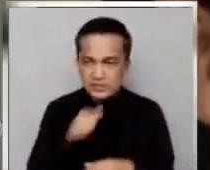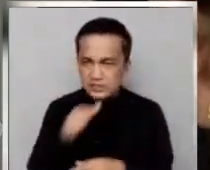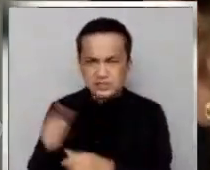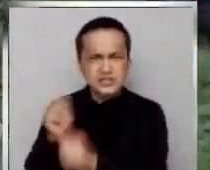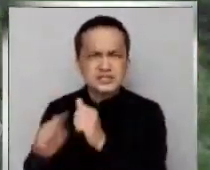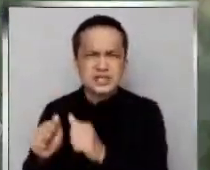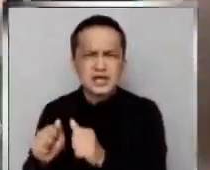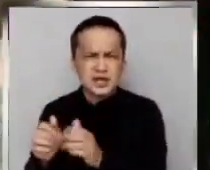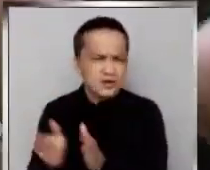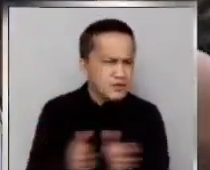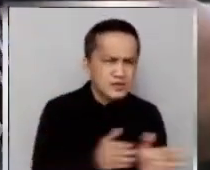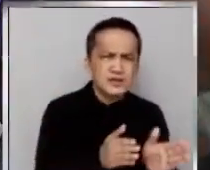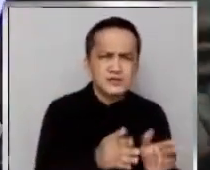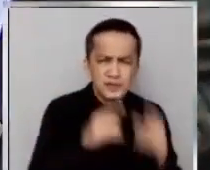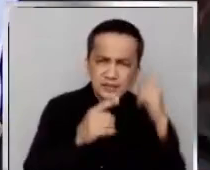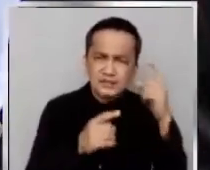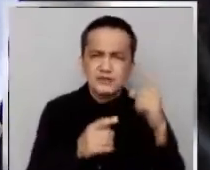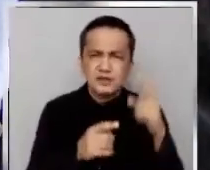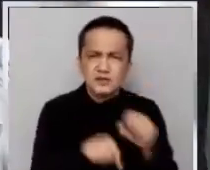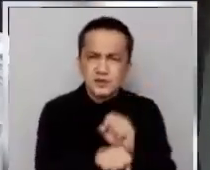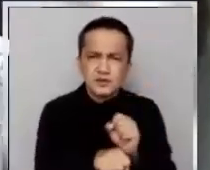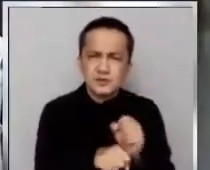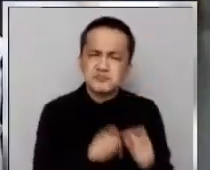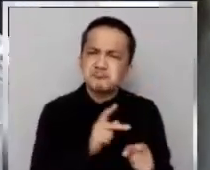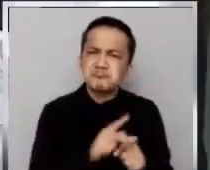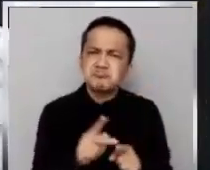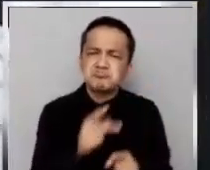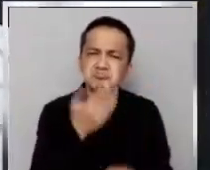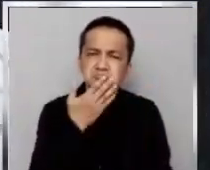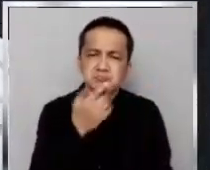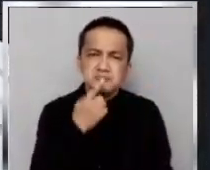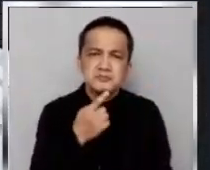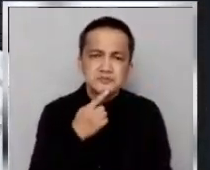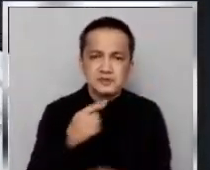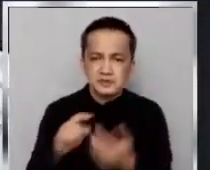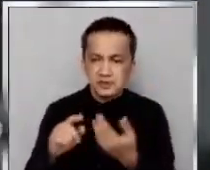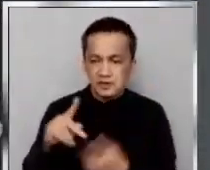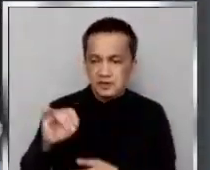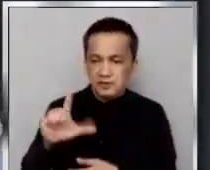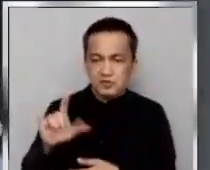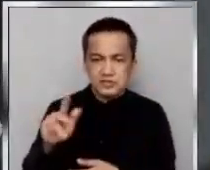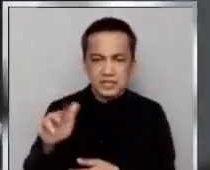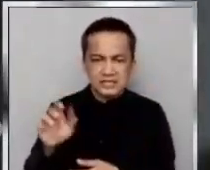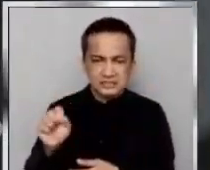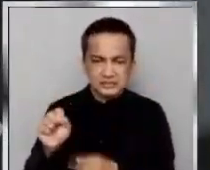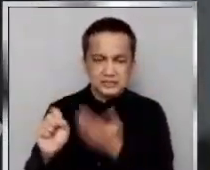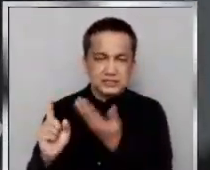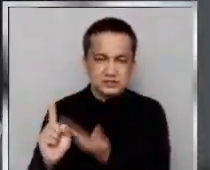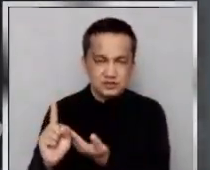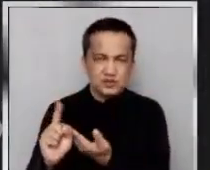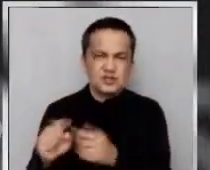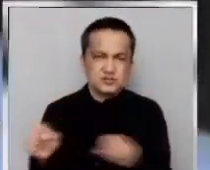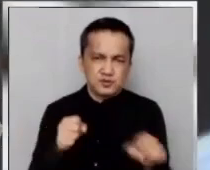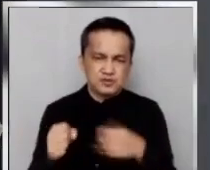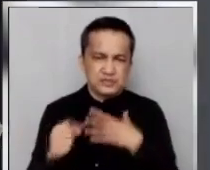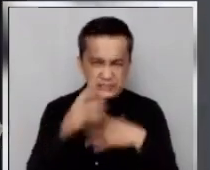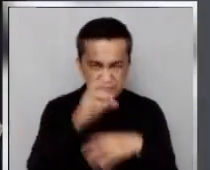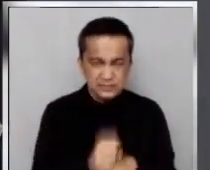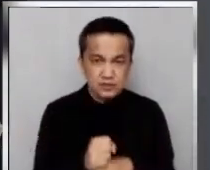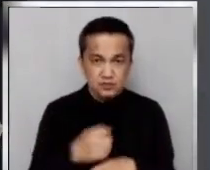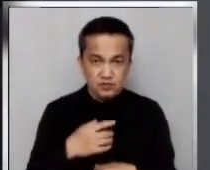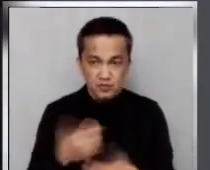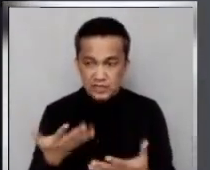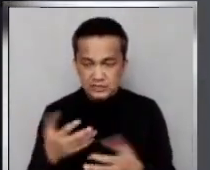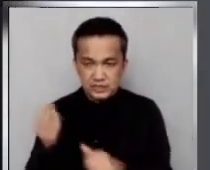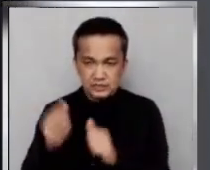kanilang pangarap na trabaho o profesyon? Si Paul Salas, sports ang hilig. At kung wala raw siya sa showbiz,